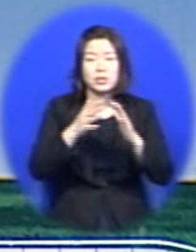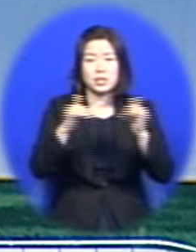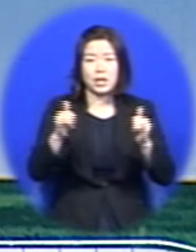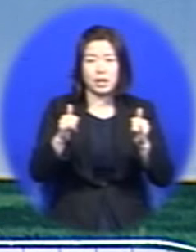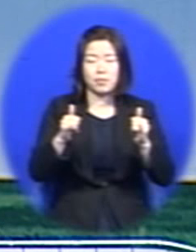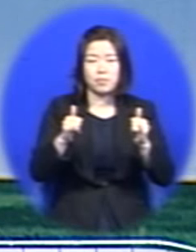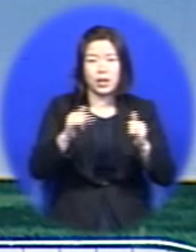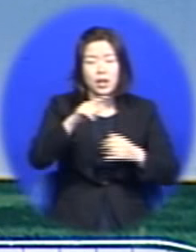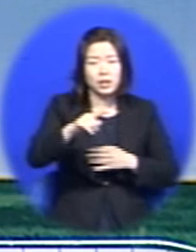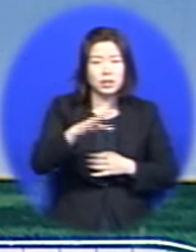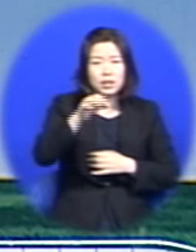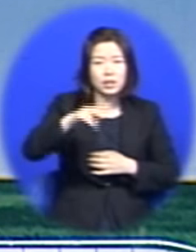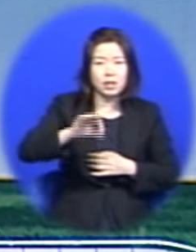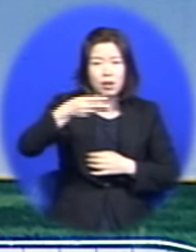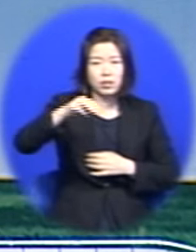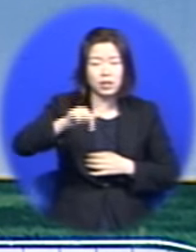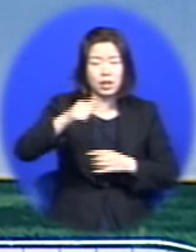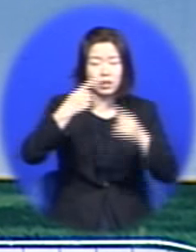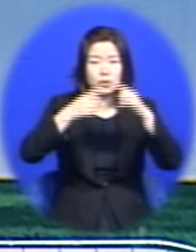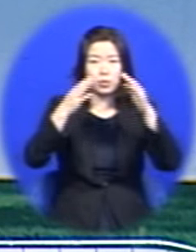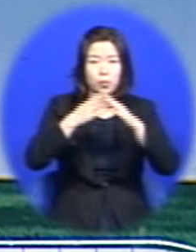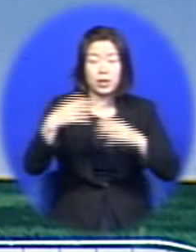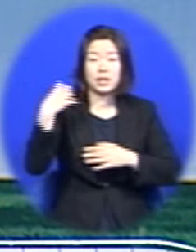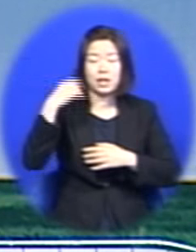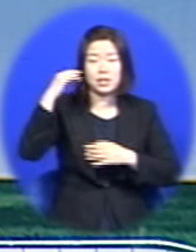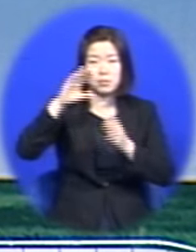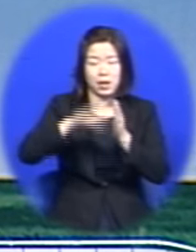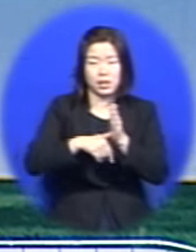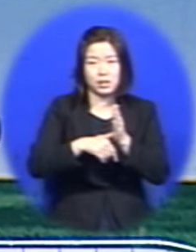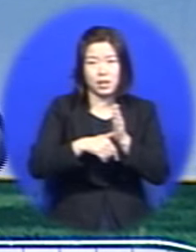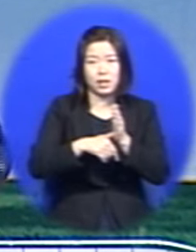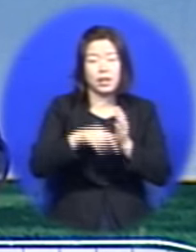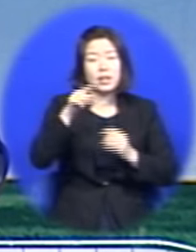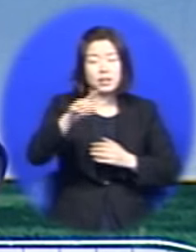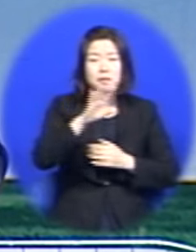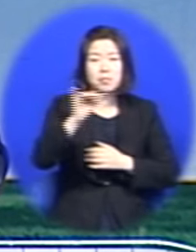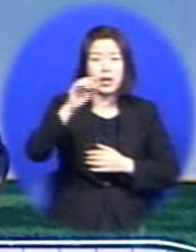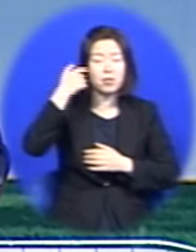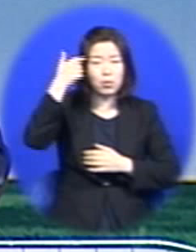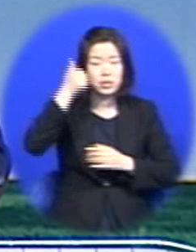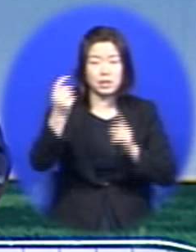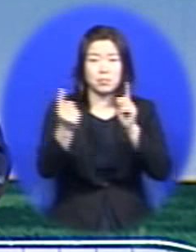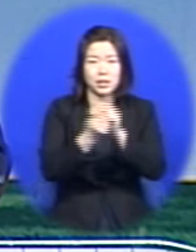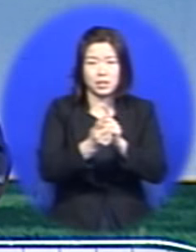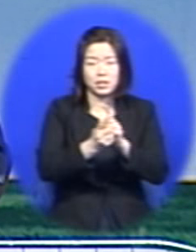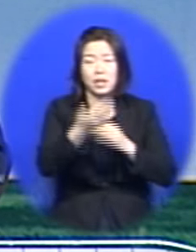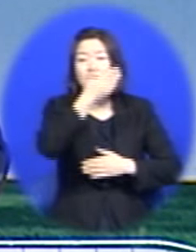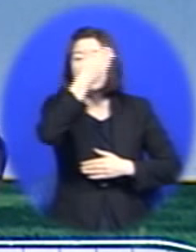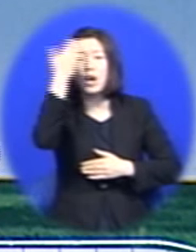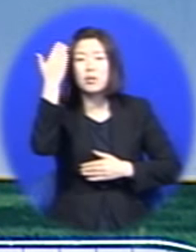배영규 목사님을 거기서 만났다는 거예요. 그때는 그는 청년이었습니다.